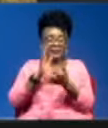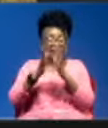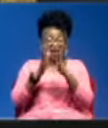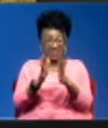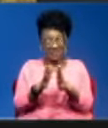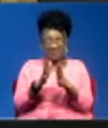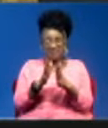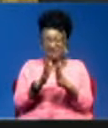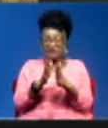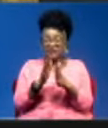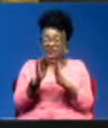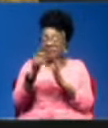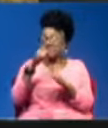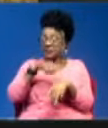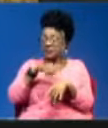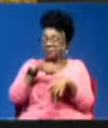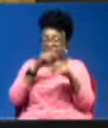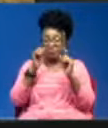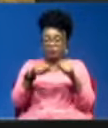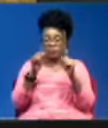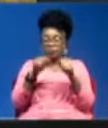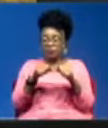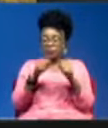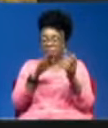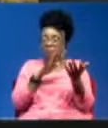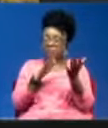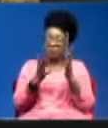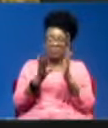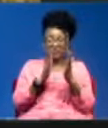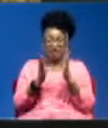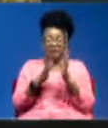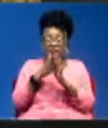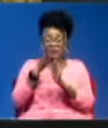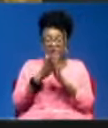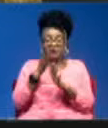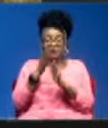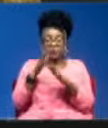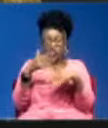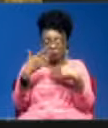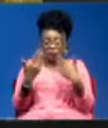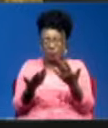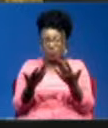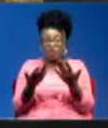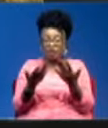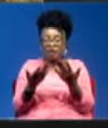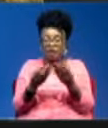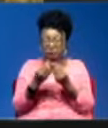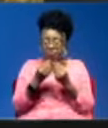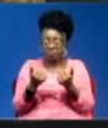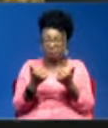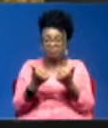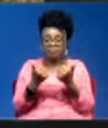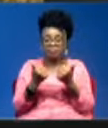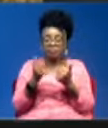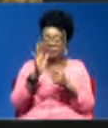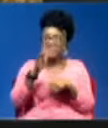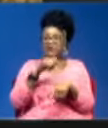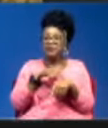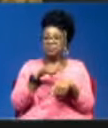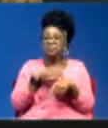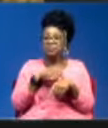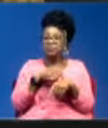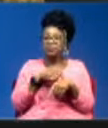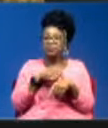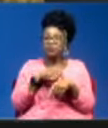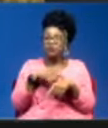kipindi cha kwanza kinaweza kuwa kiko haraka sana ama iko faster sana, na hiyo wakati ndio wanariadha